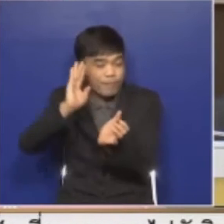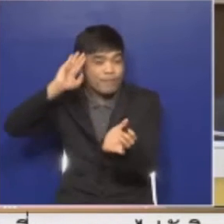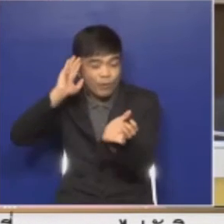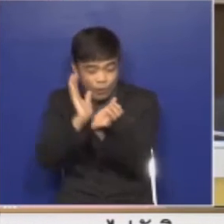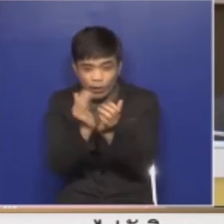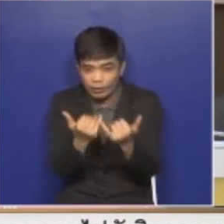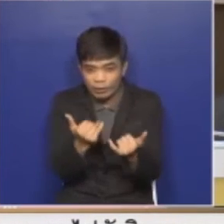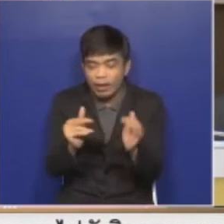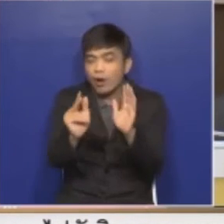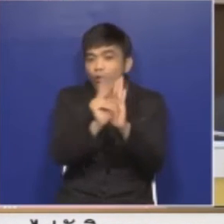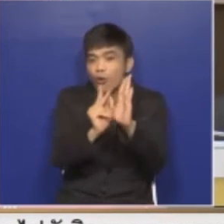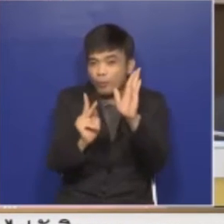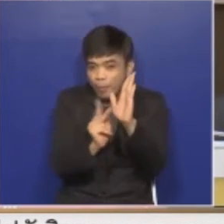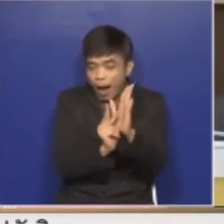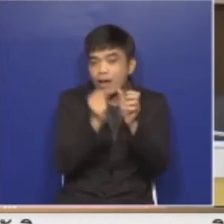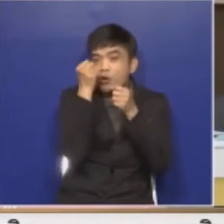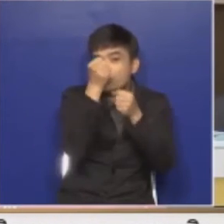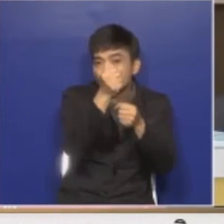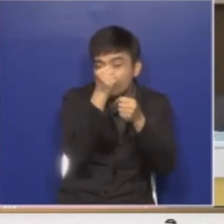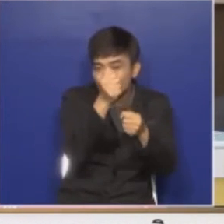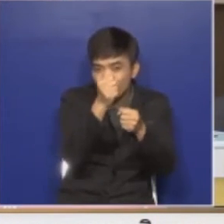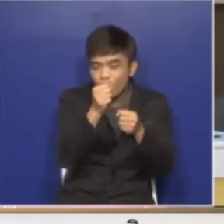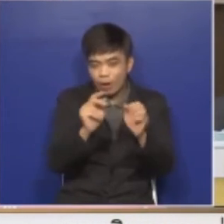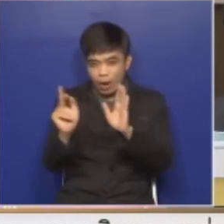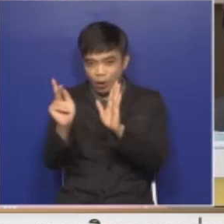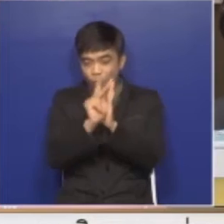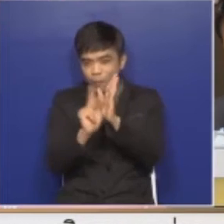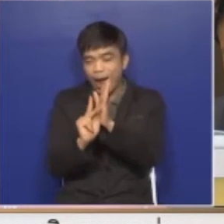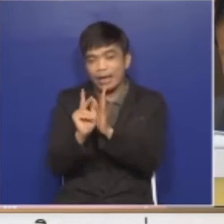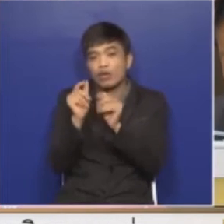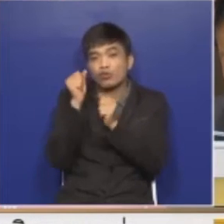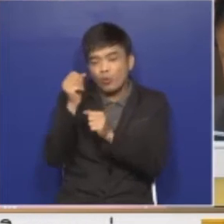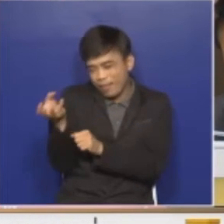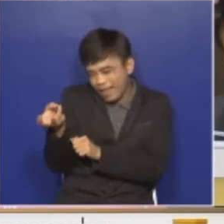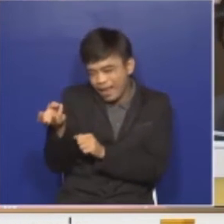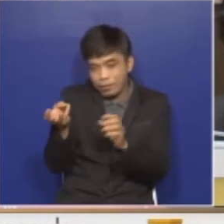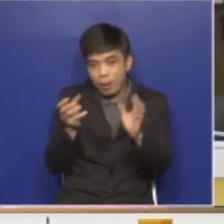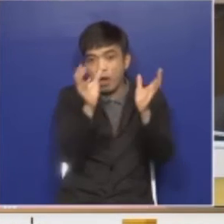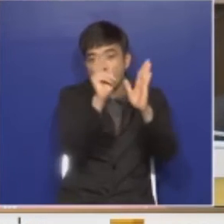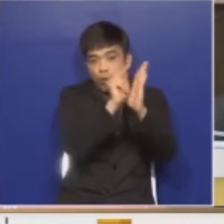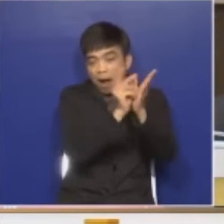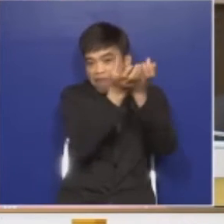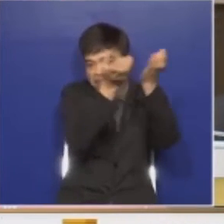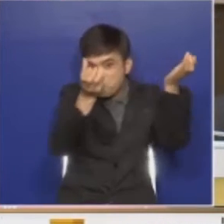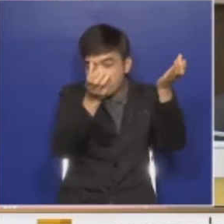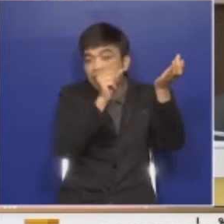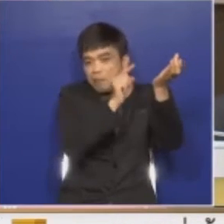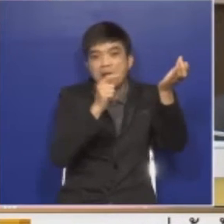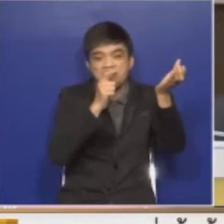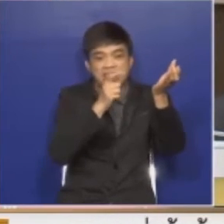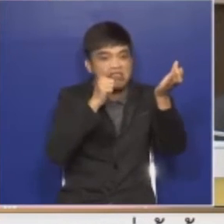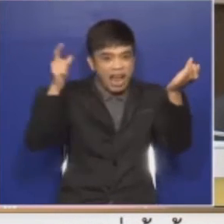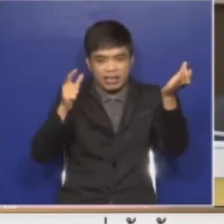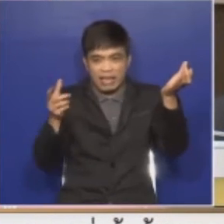กฎหมายชุมนุมสาธารณะซึ่งมันเล็กกว่ากฎหมายนูนเลขที่สำคัญก็คือยังไปบังคับเด็กๆนิสิตนัก